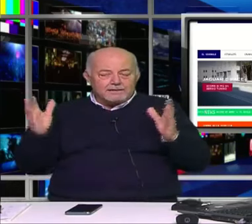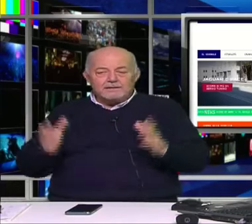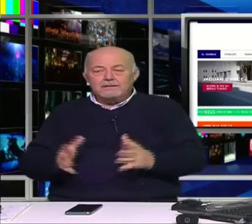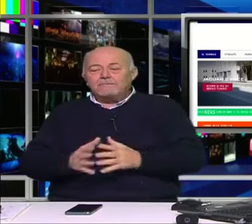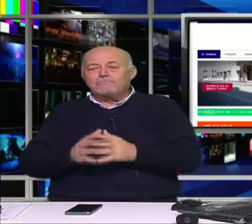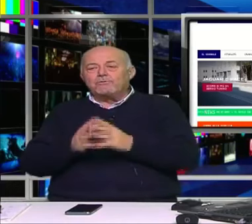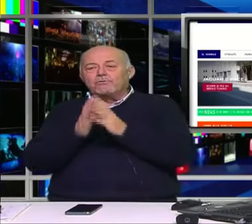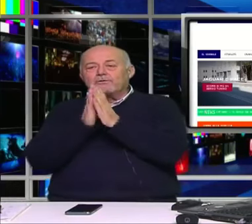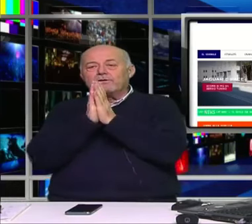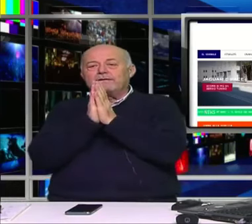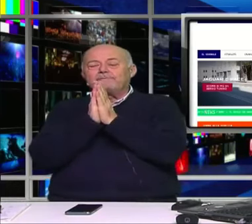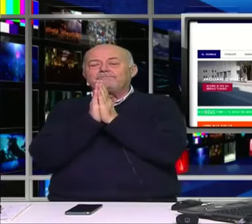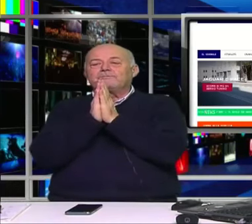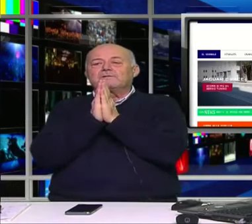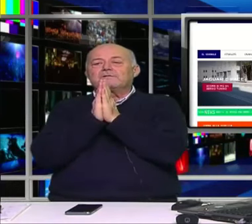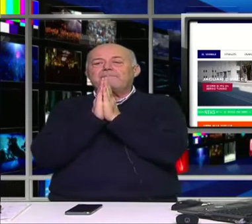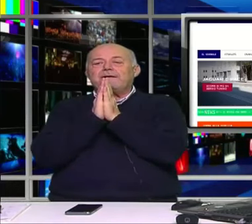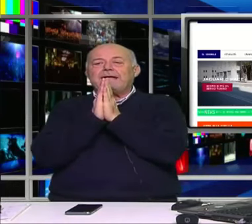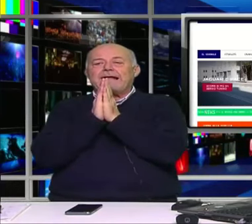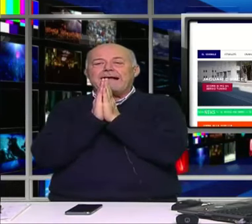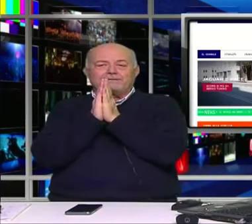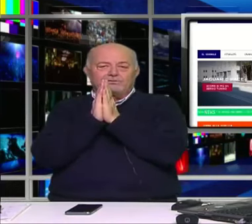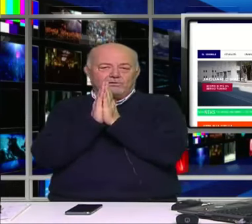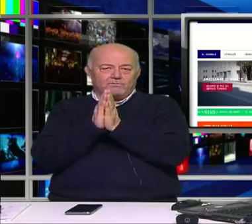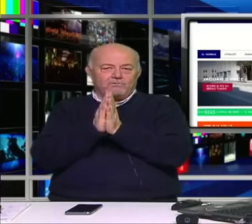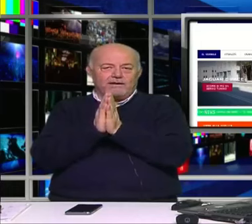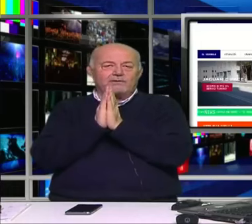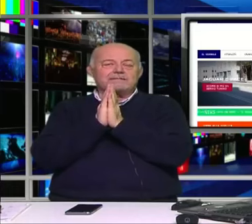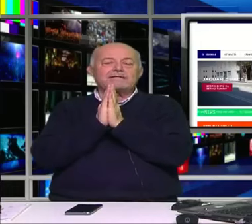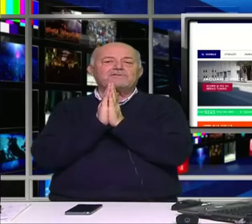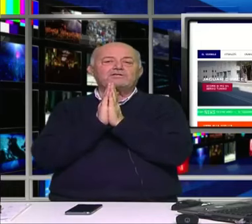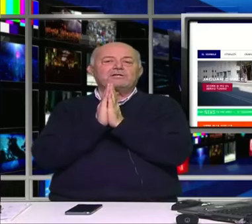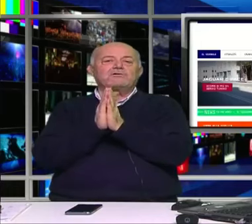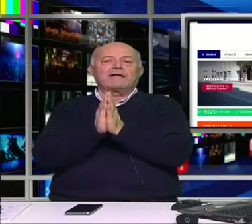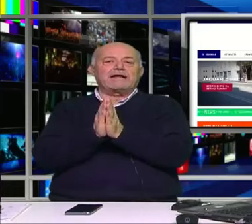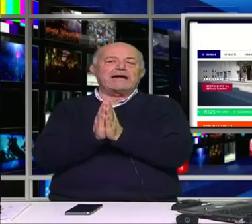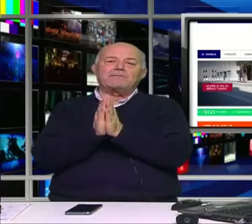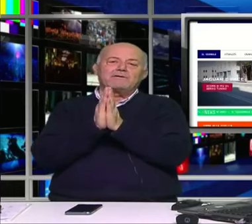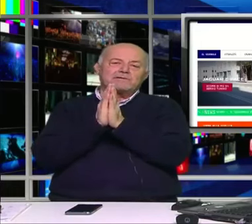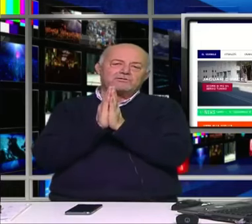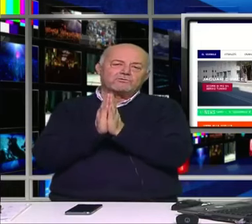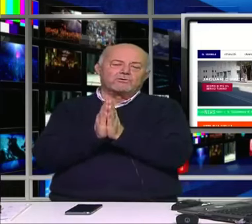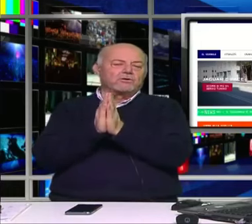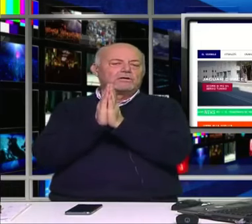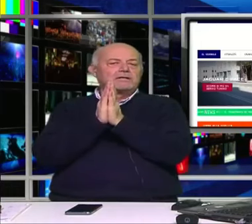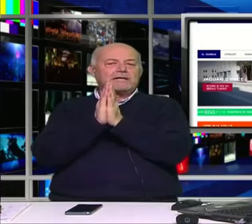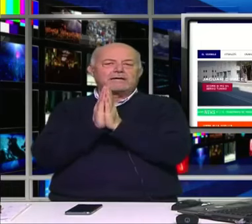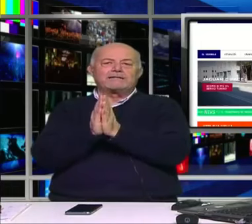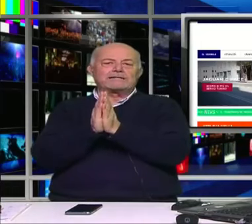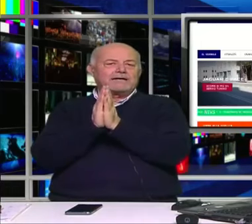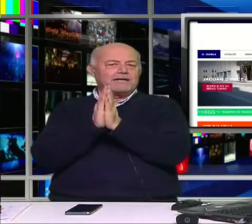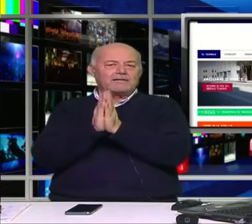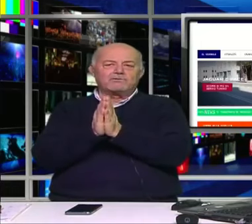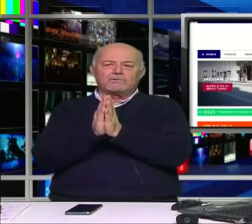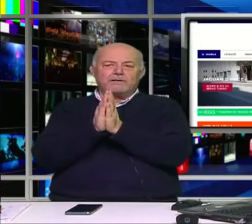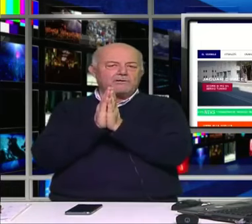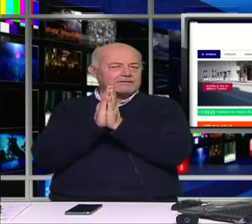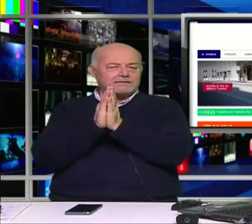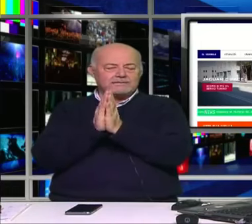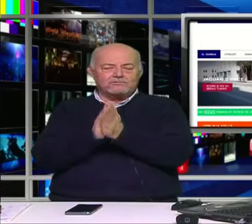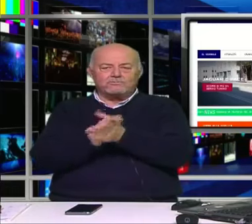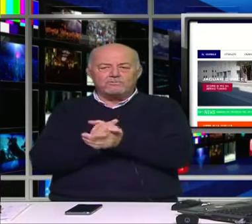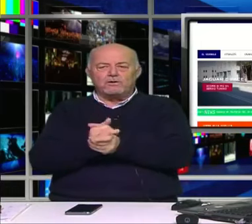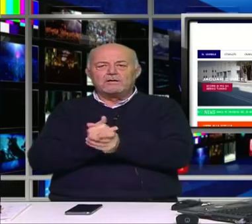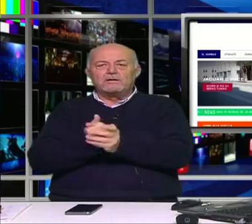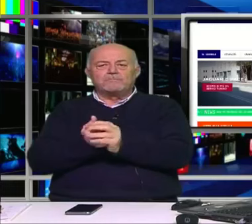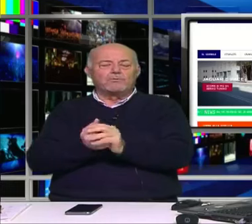Quindi, pur deprecando quello che sta facendo la RAI, ma vi assicuro che la battaglia la continuerò